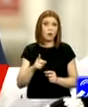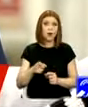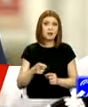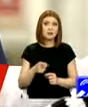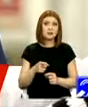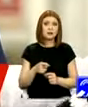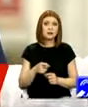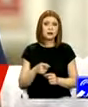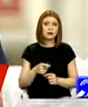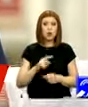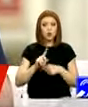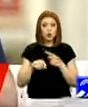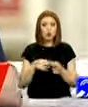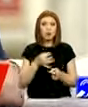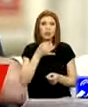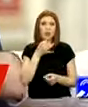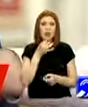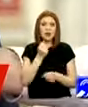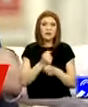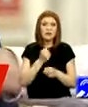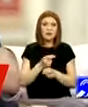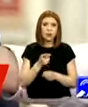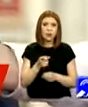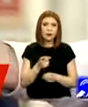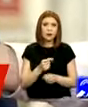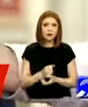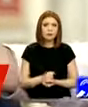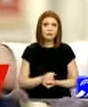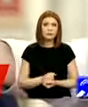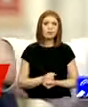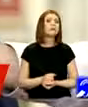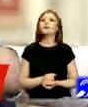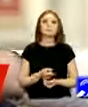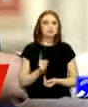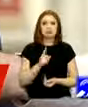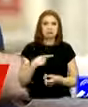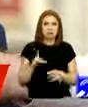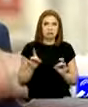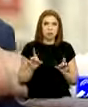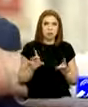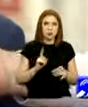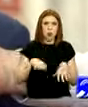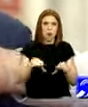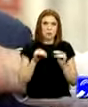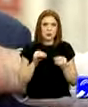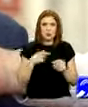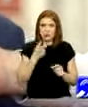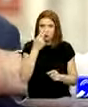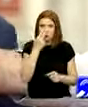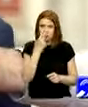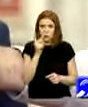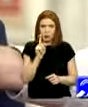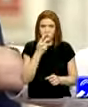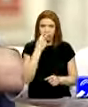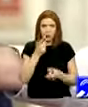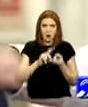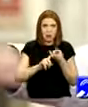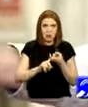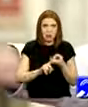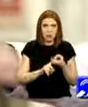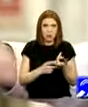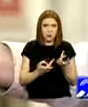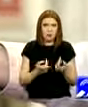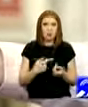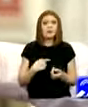PSI să vorbim psiholog nu am vin dar nu văd nicio legătură între cele două dar